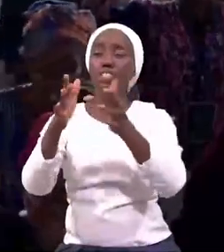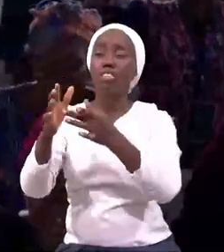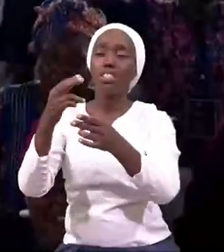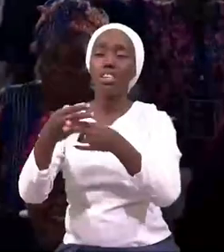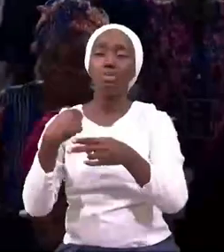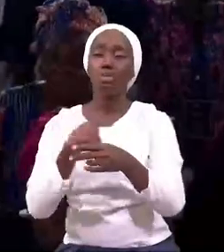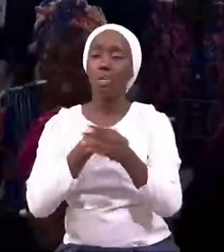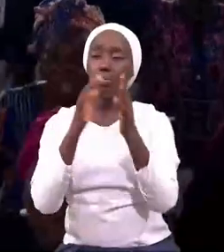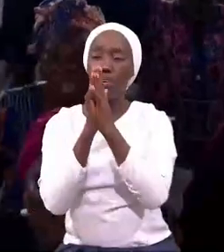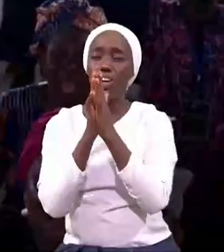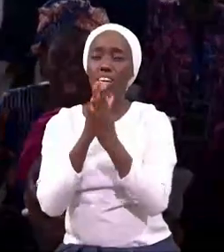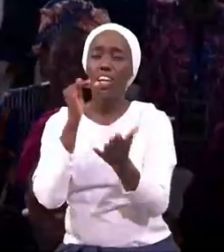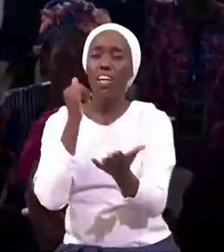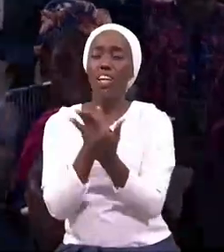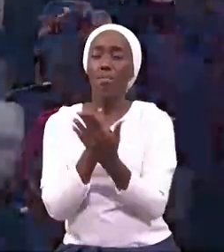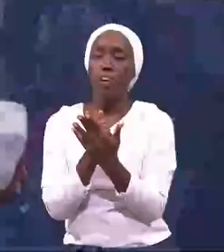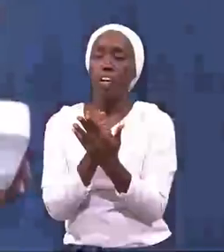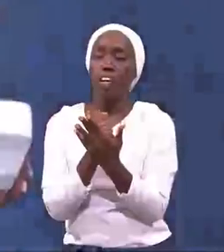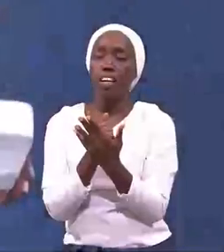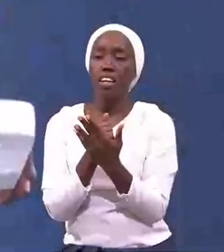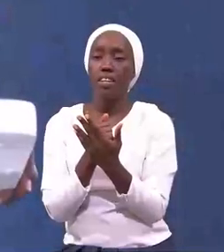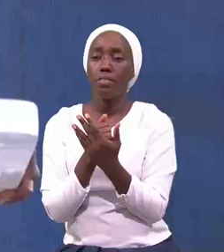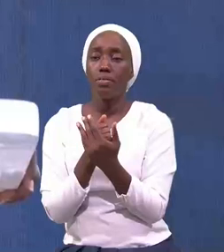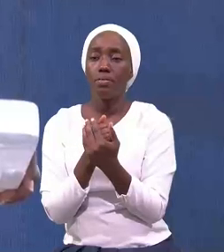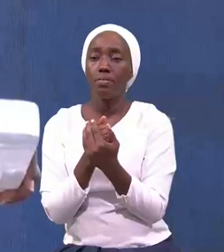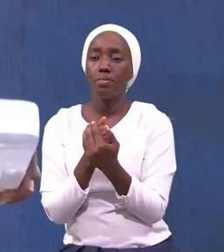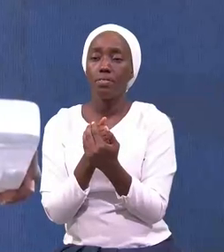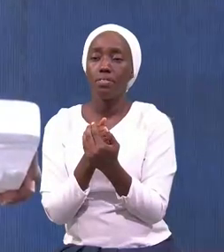Au nom de Jésus, nous prions.